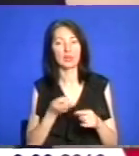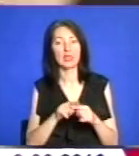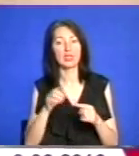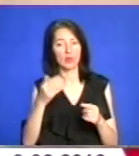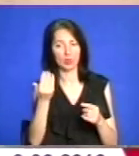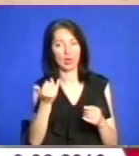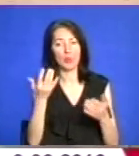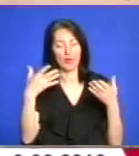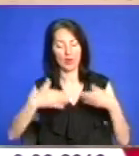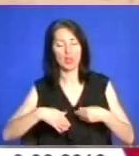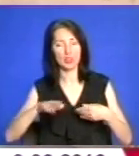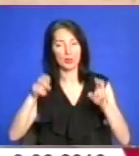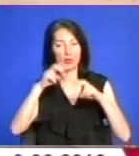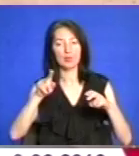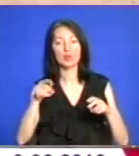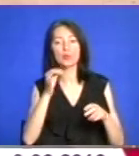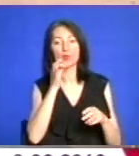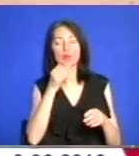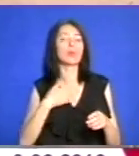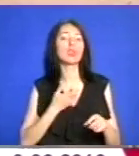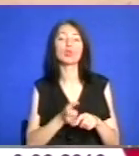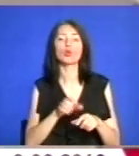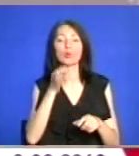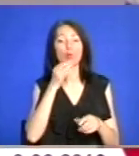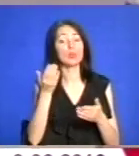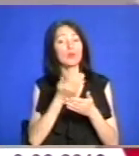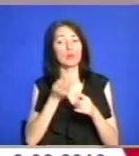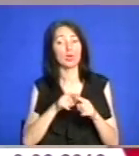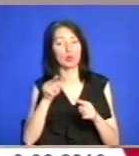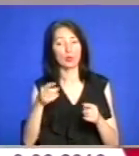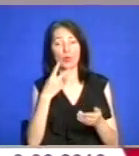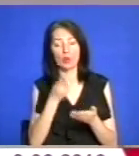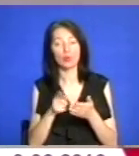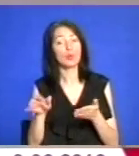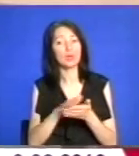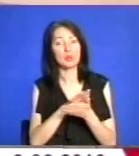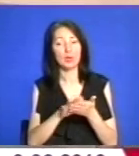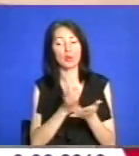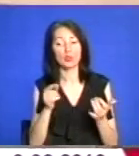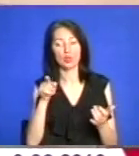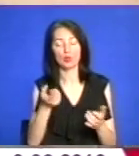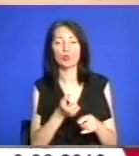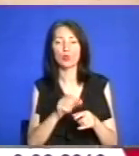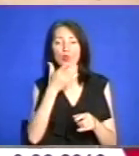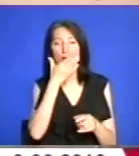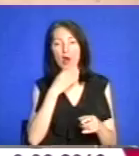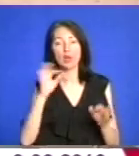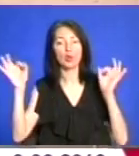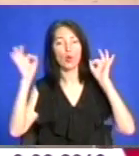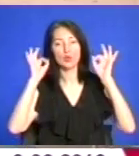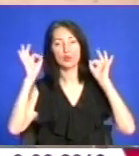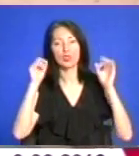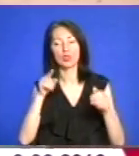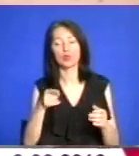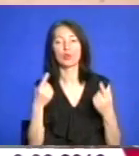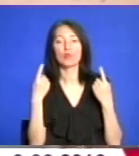тобі сподобалось? Мені дуже подобаються фільми, які тут показують. Бо тут безплатно і ще тут дуже гарне озвучення і